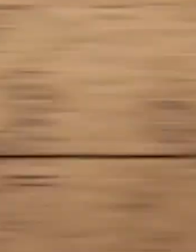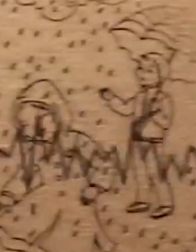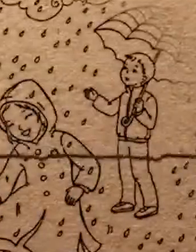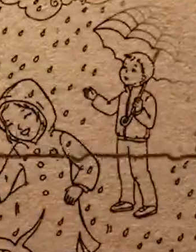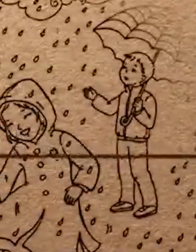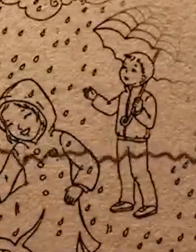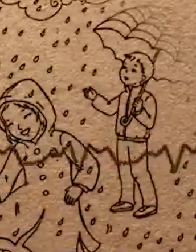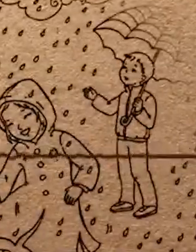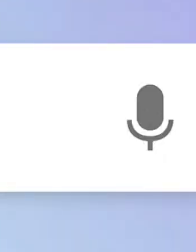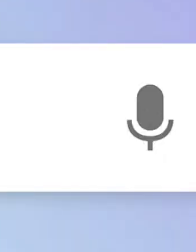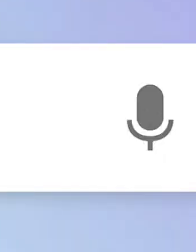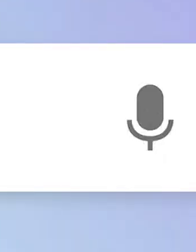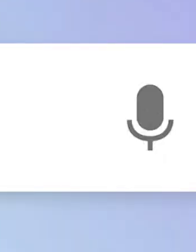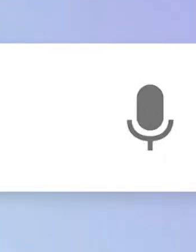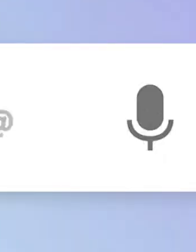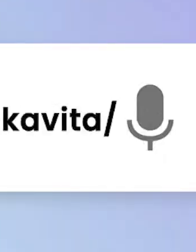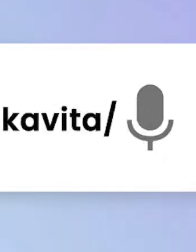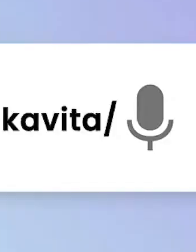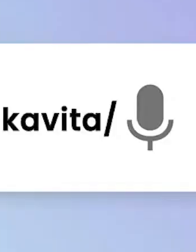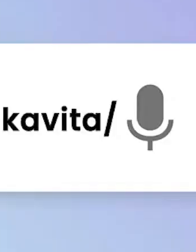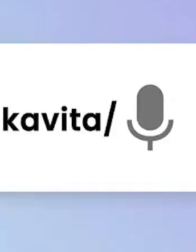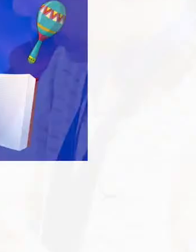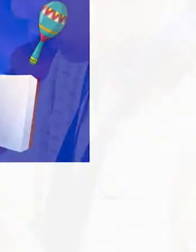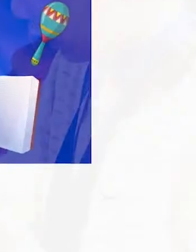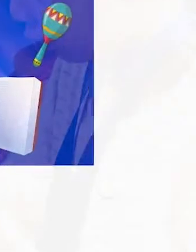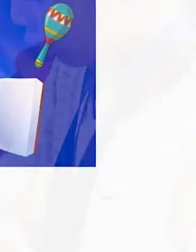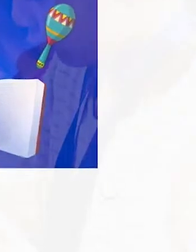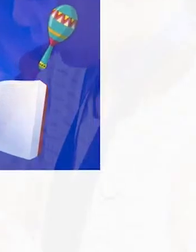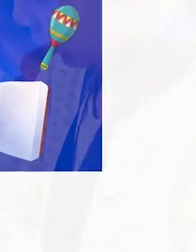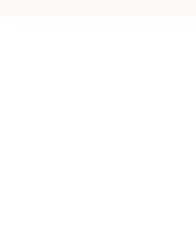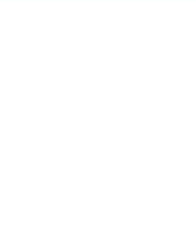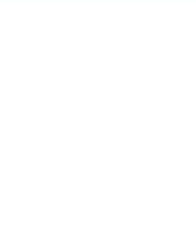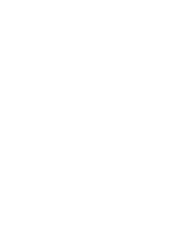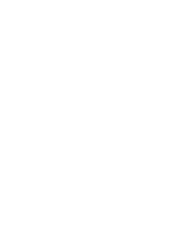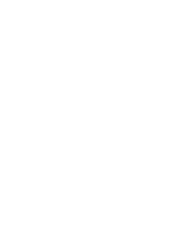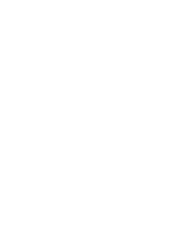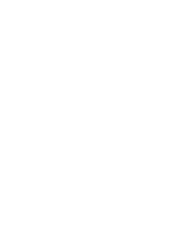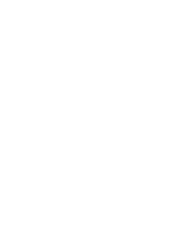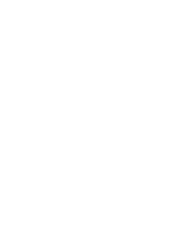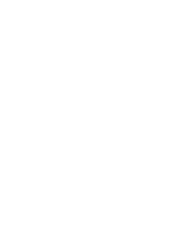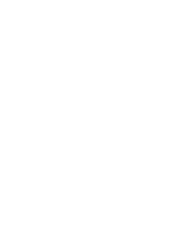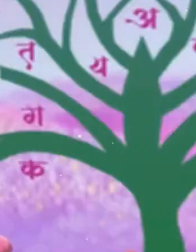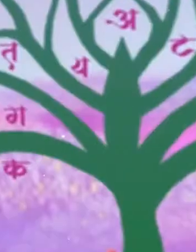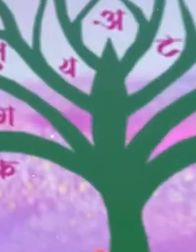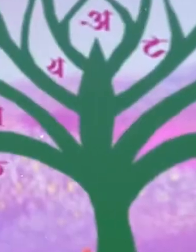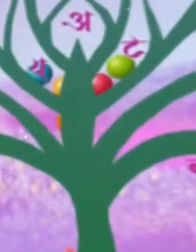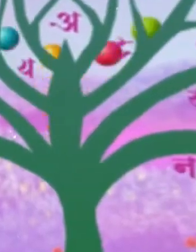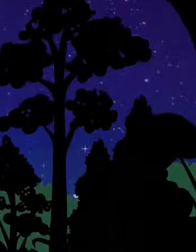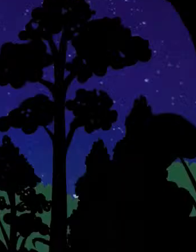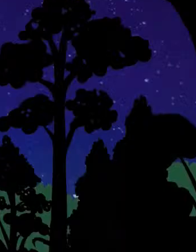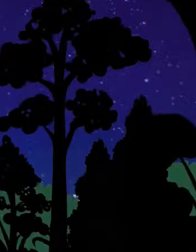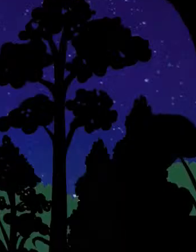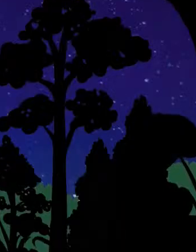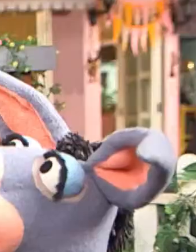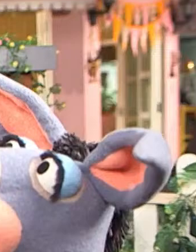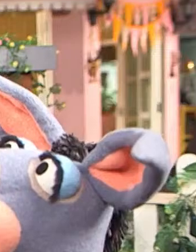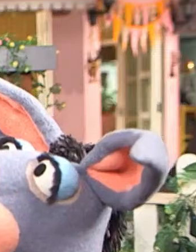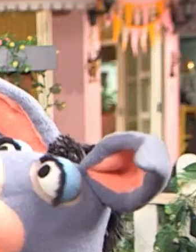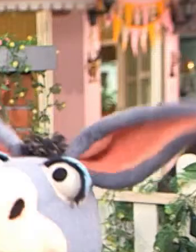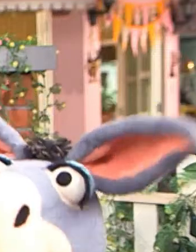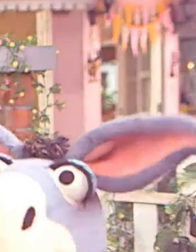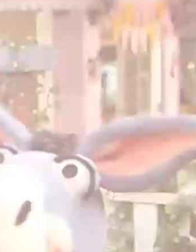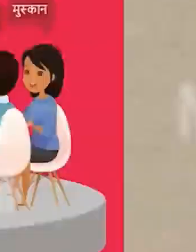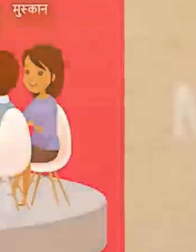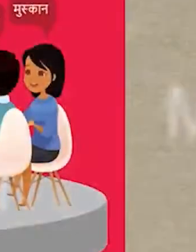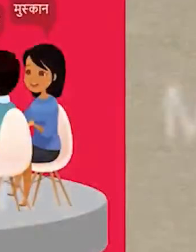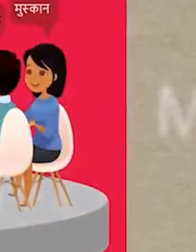और कविताएं भेजें। आप दिए गए लिंक पर अपनी रचनाएं अथवा किसी अन्य रचनाकार के गीत और कविताएं भेज